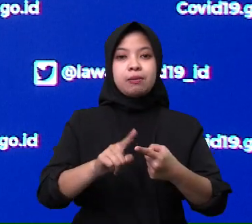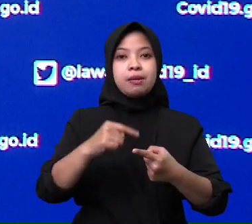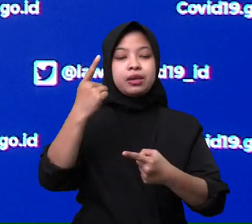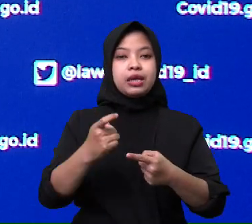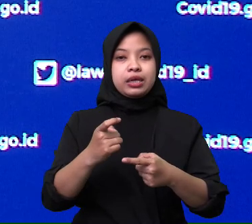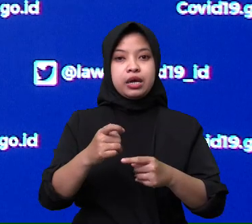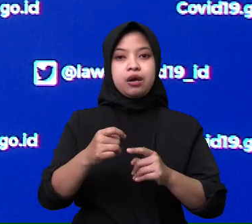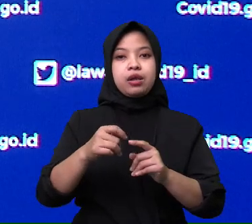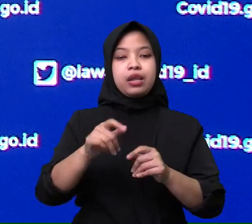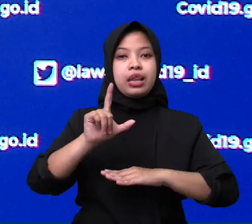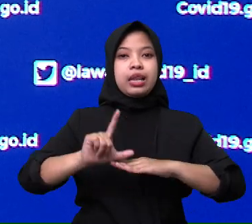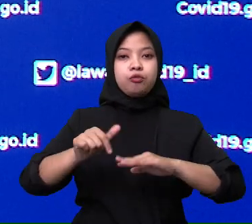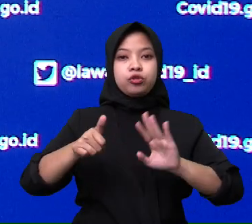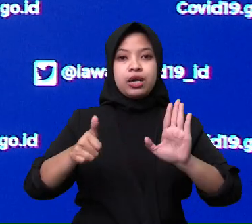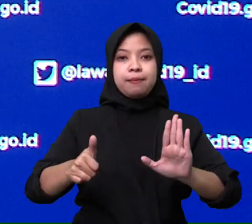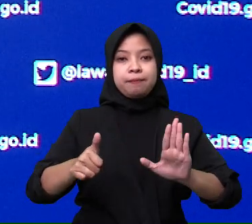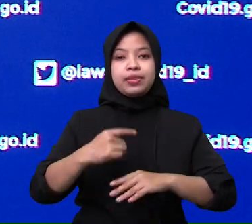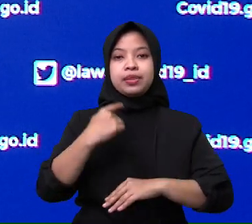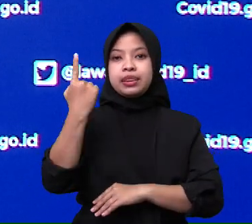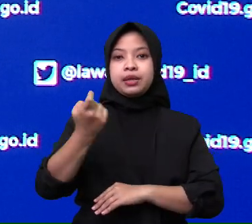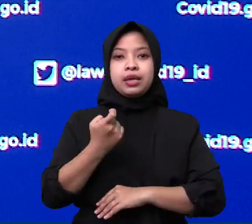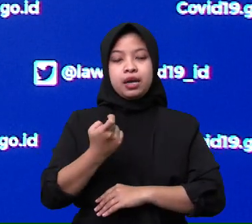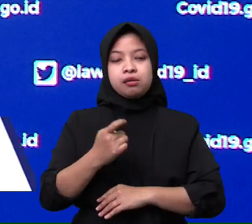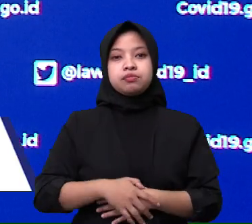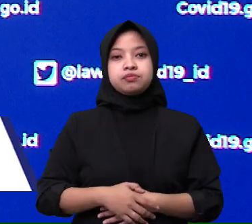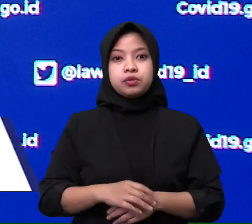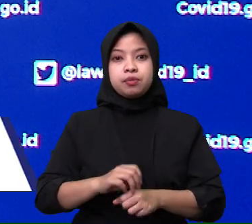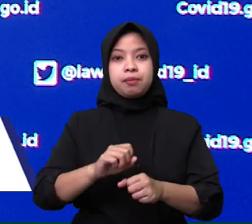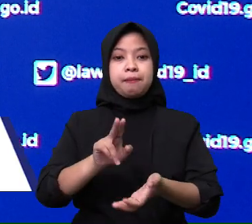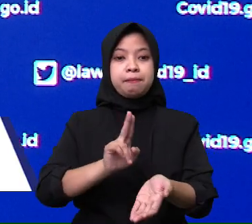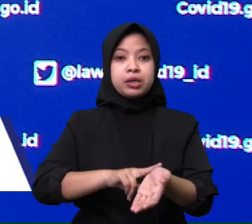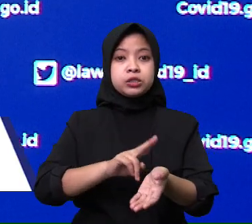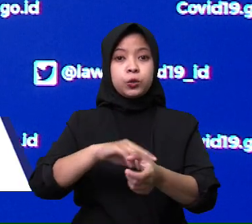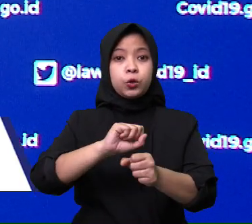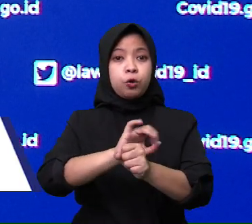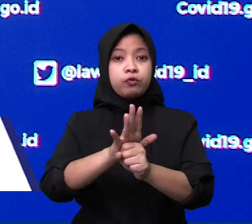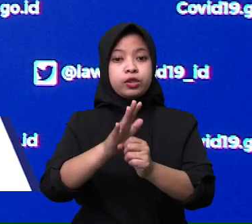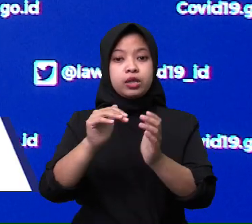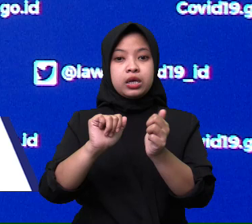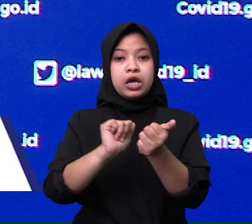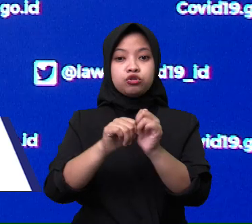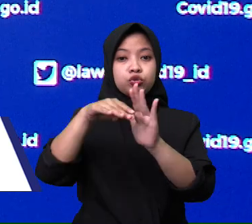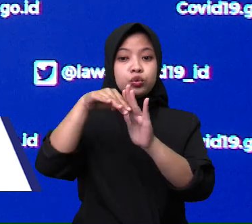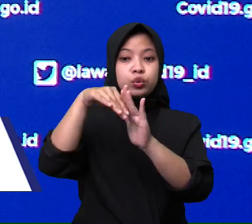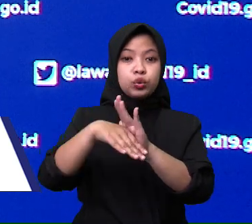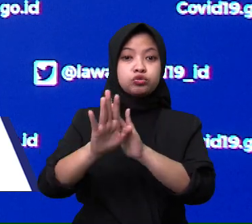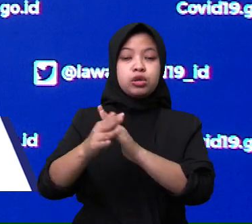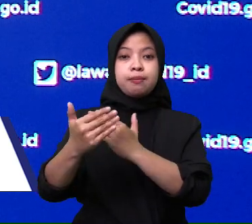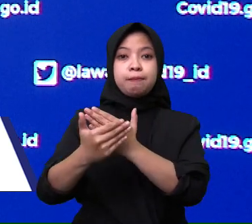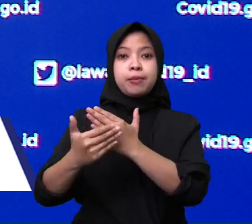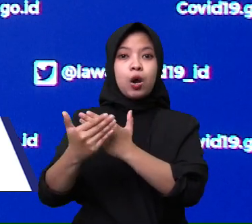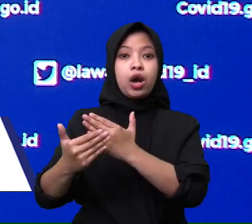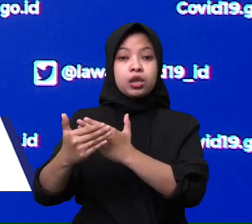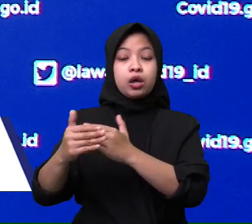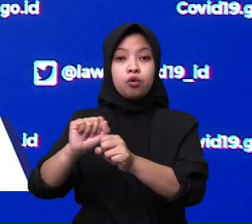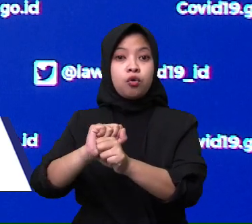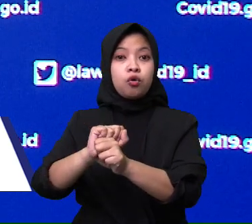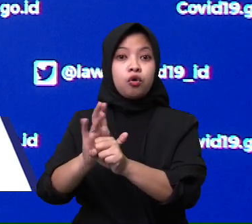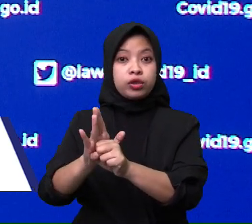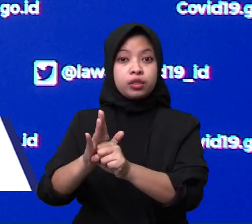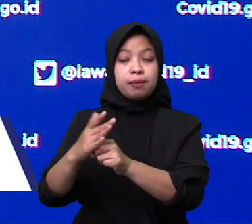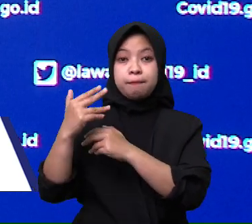Fitri, liputan6.com. Seiring dengan jumlah pasien COVID-19 semakin menurun, Apakah biaya perawatan COVID-19 nantinya tidak